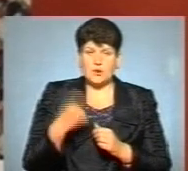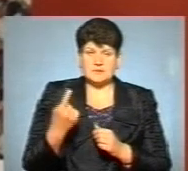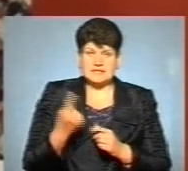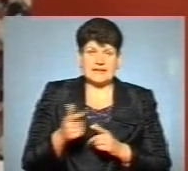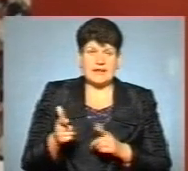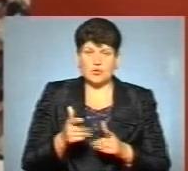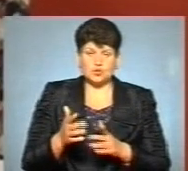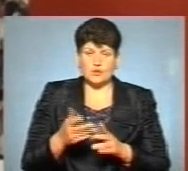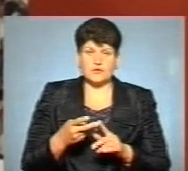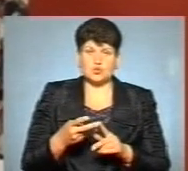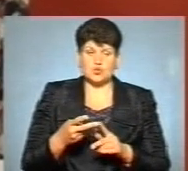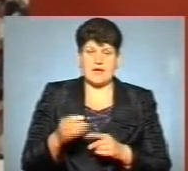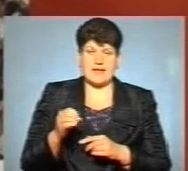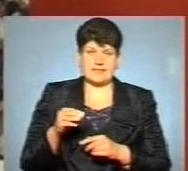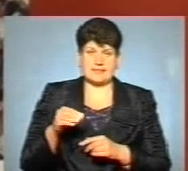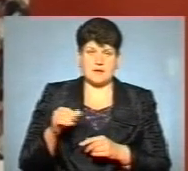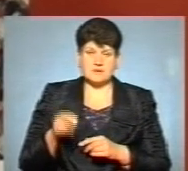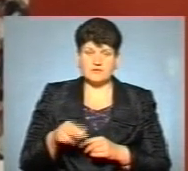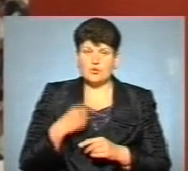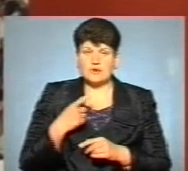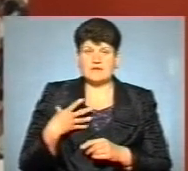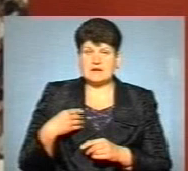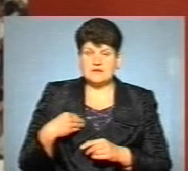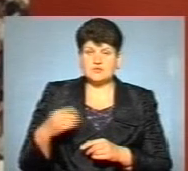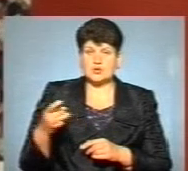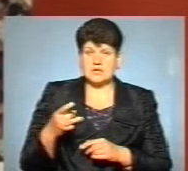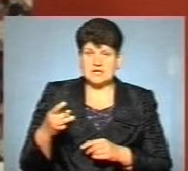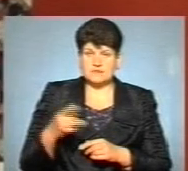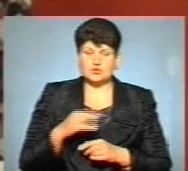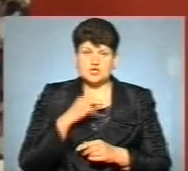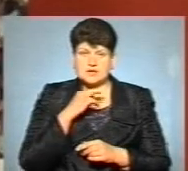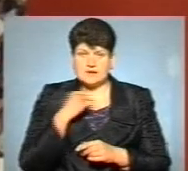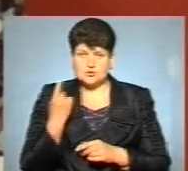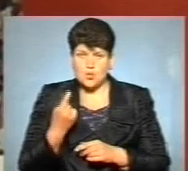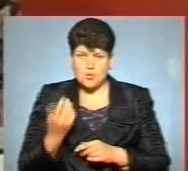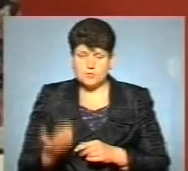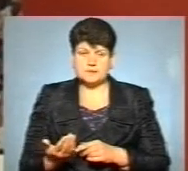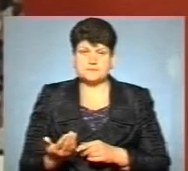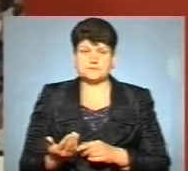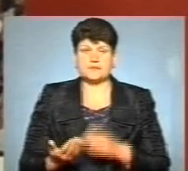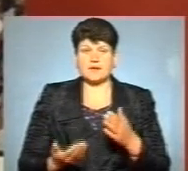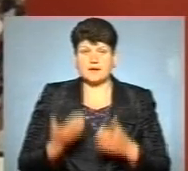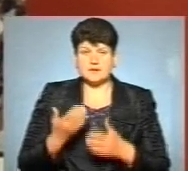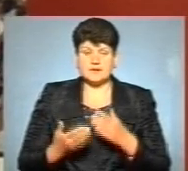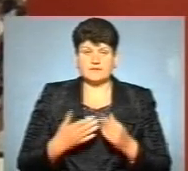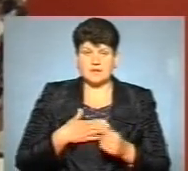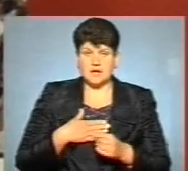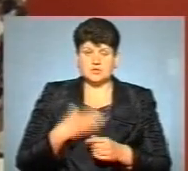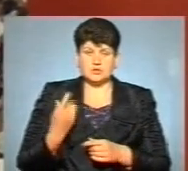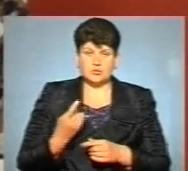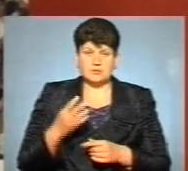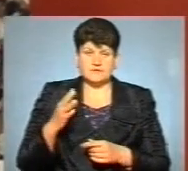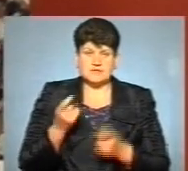до другого етапу. Він говорив, здається, про Львівську, Рівненську область, Чернівецьку. Але водночас в нашій області все